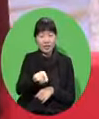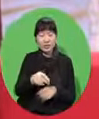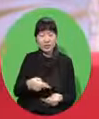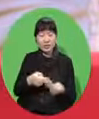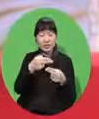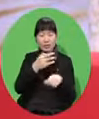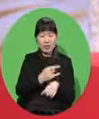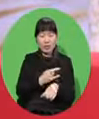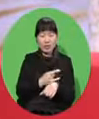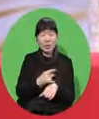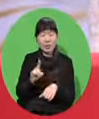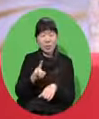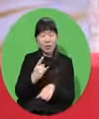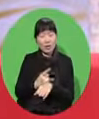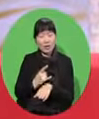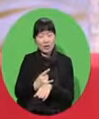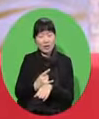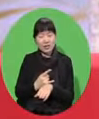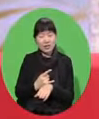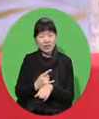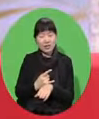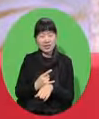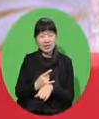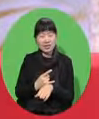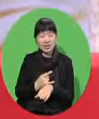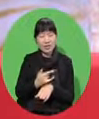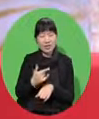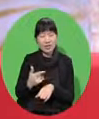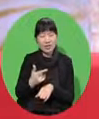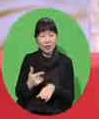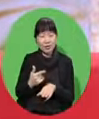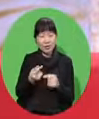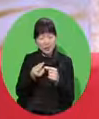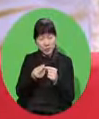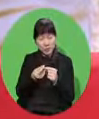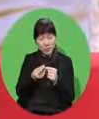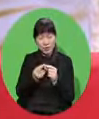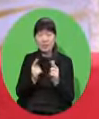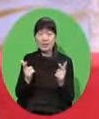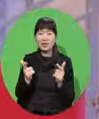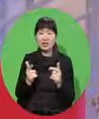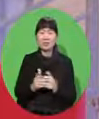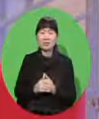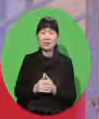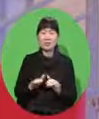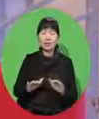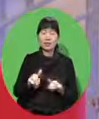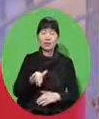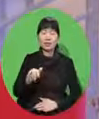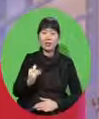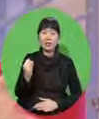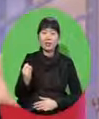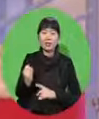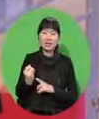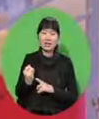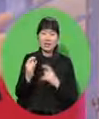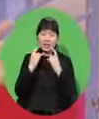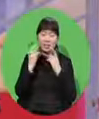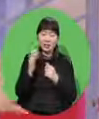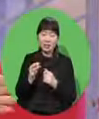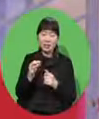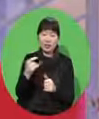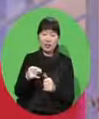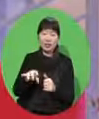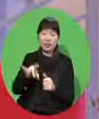해야 네, 되고 뭐 둬야 되고. 선생님, 이렇게 애들이 이게 매니지가 잘 안 될 것 같아요. 그 재원이 같은 경우에는 용돈 교육을 지금 처음